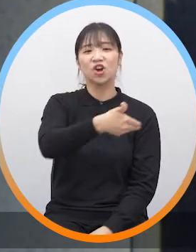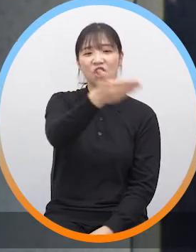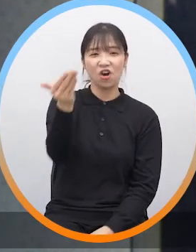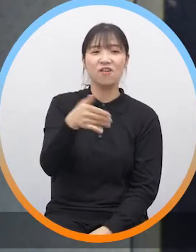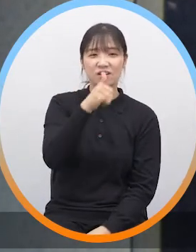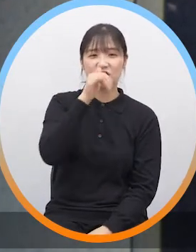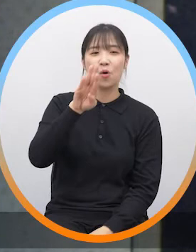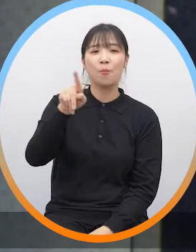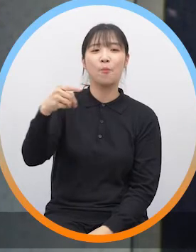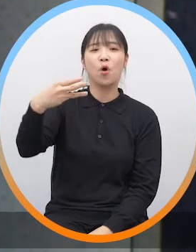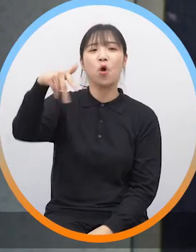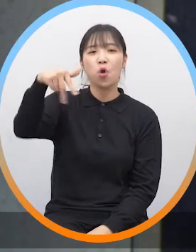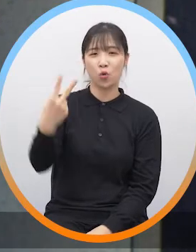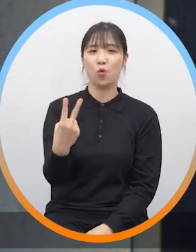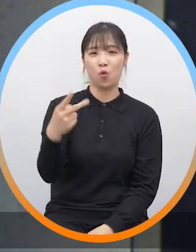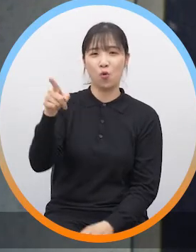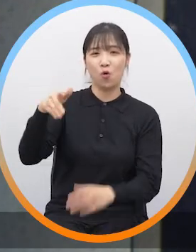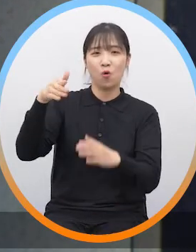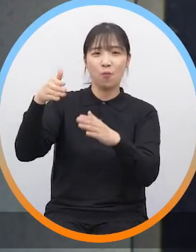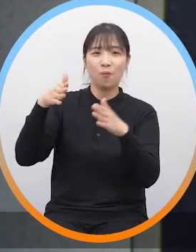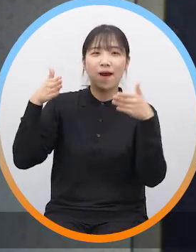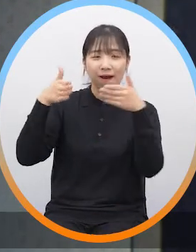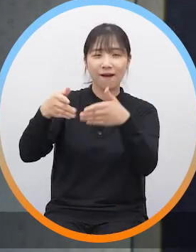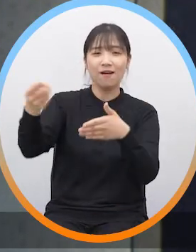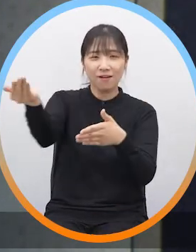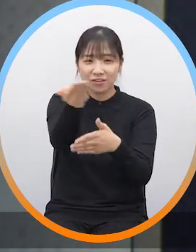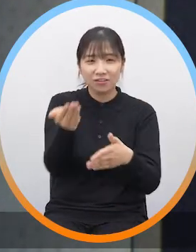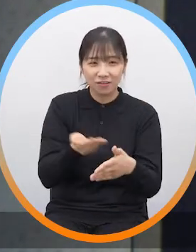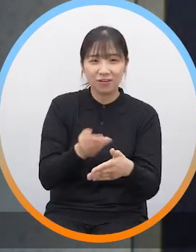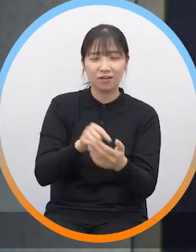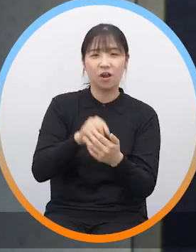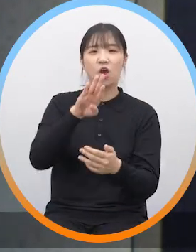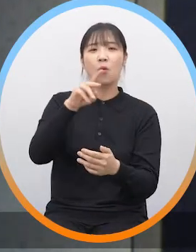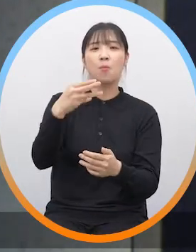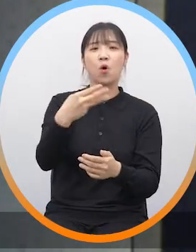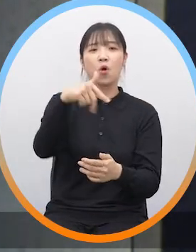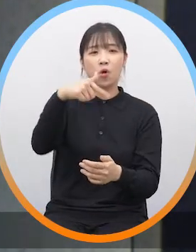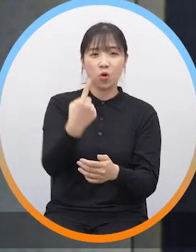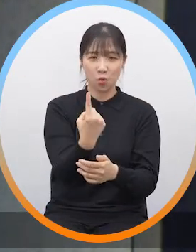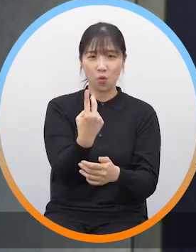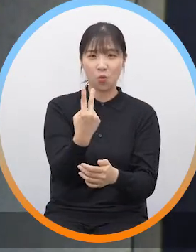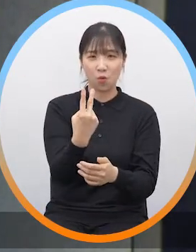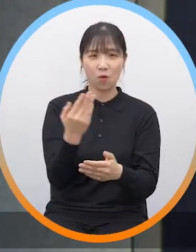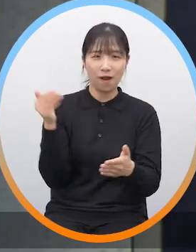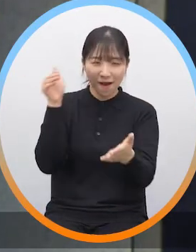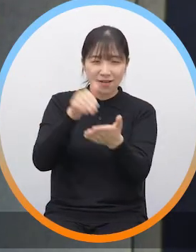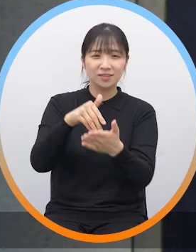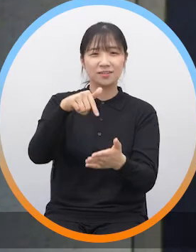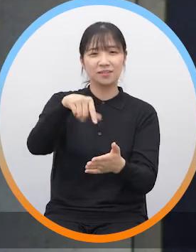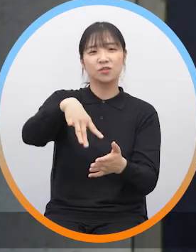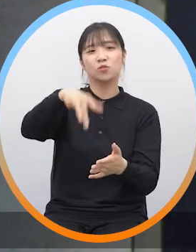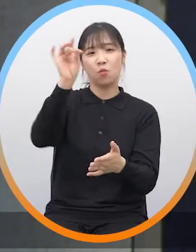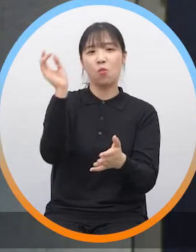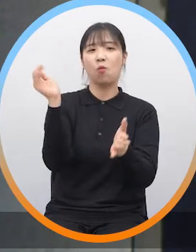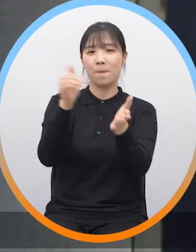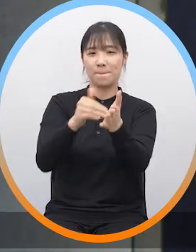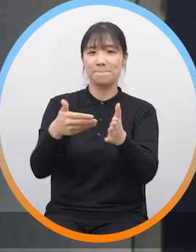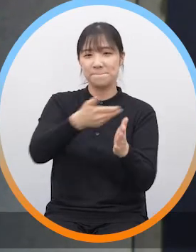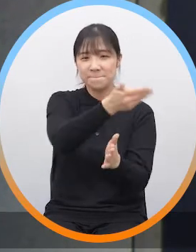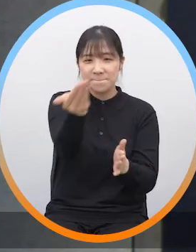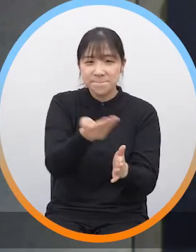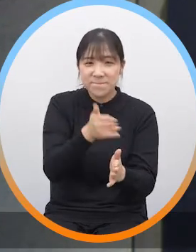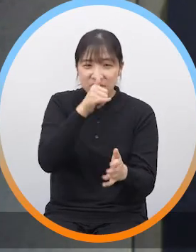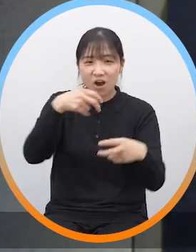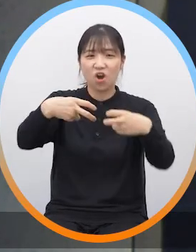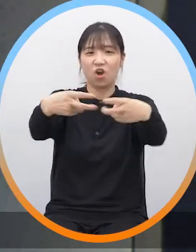쪽으로 흘러나오는 천인데요. 그래서 나간은 옛날 벌교를 아울러서 그 고흥 초입까지였습니다. 그래서